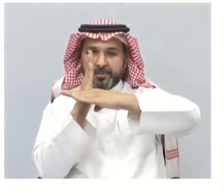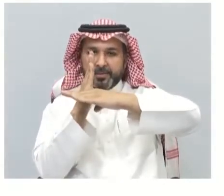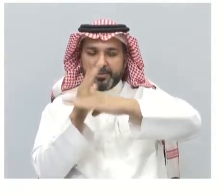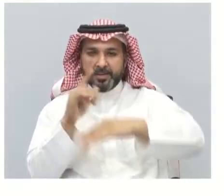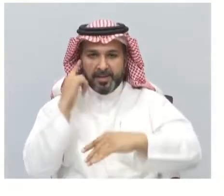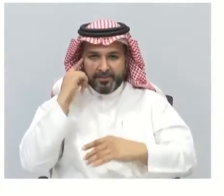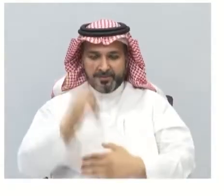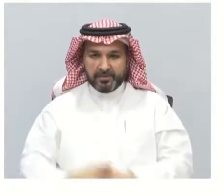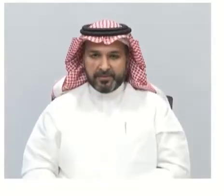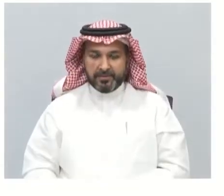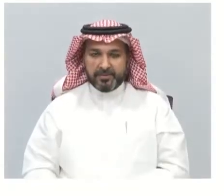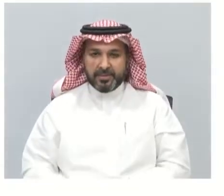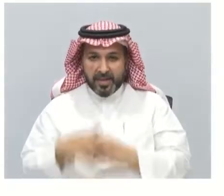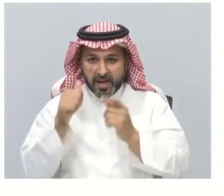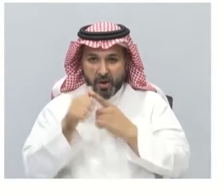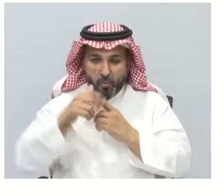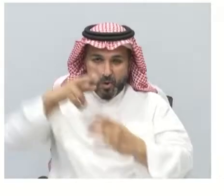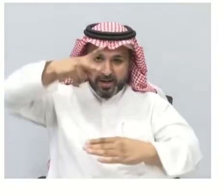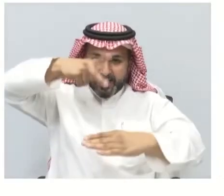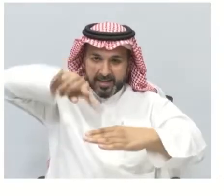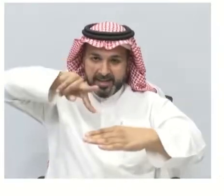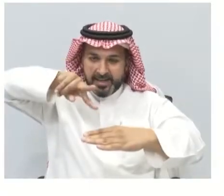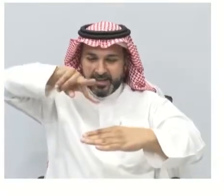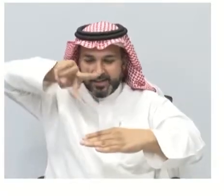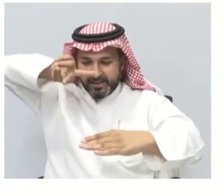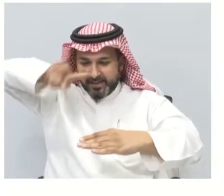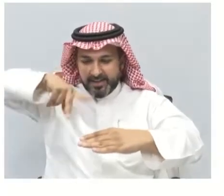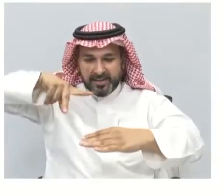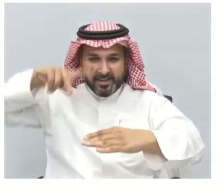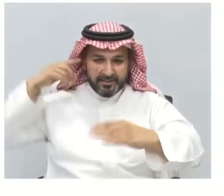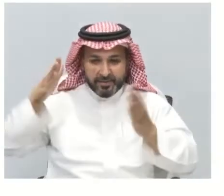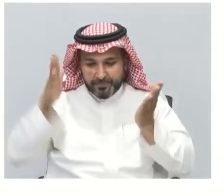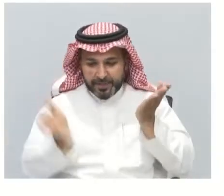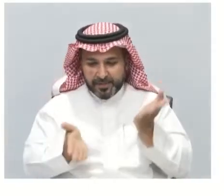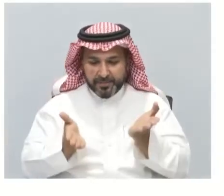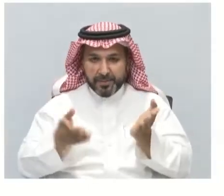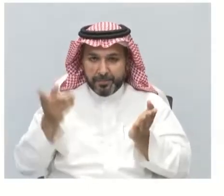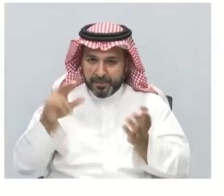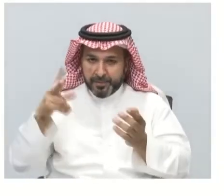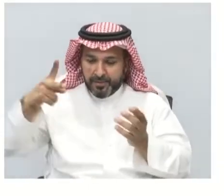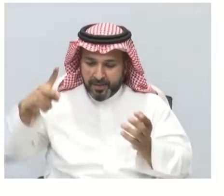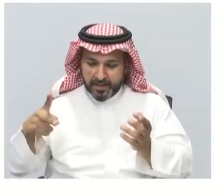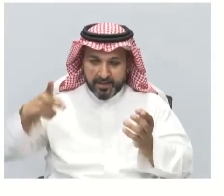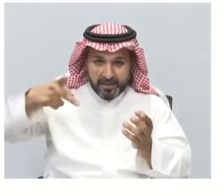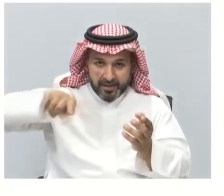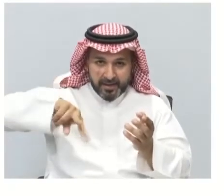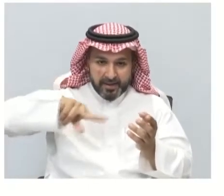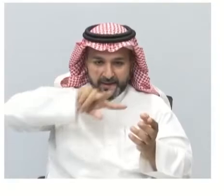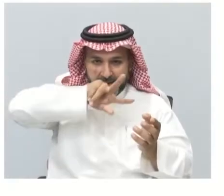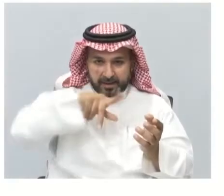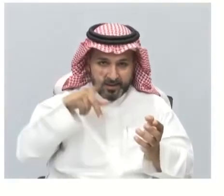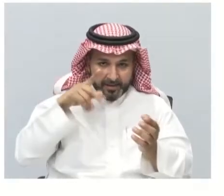وبكذا نكون رسمنا مستقيم عمودي على المستقيم الموجود عندي اللي هو سي